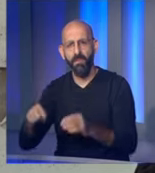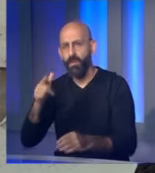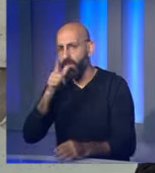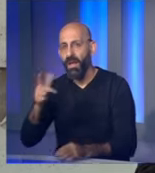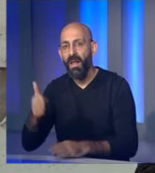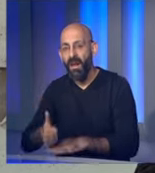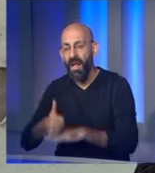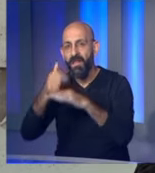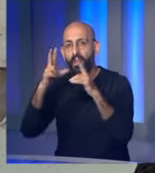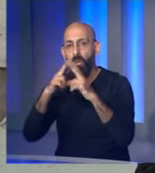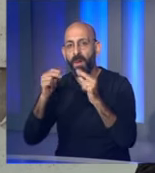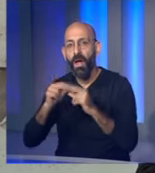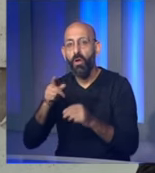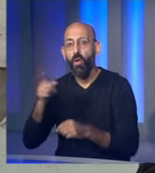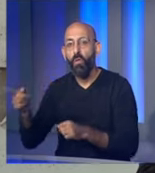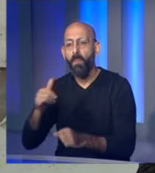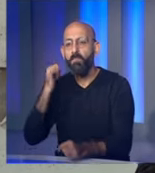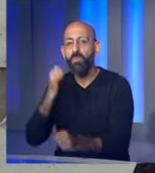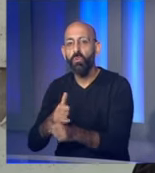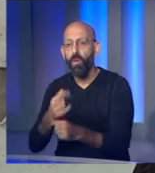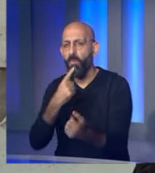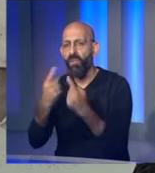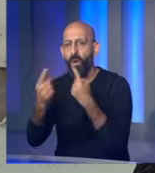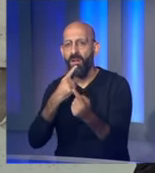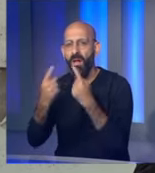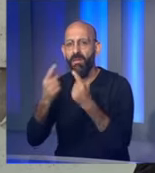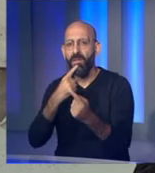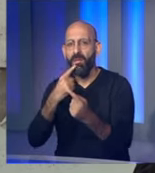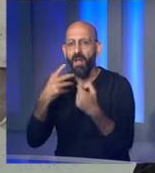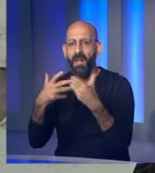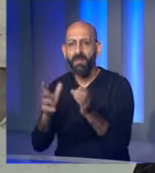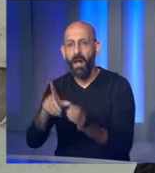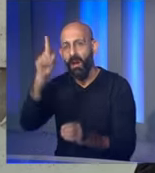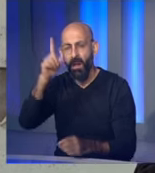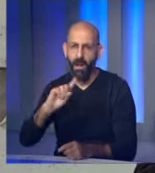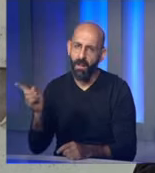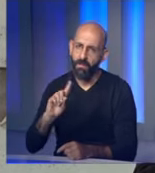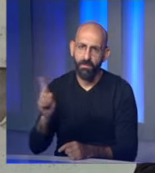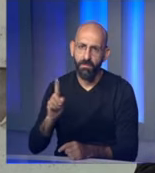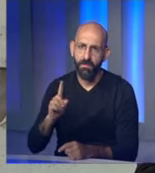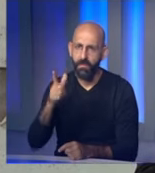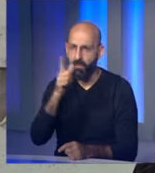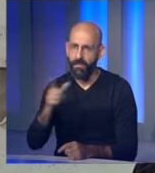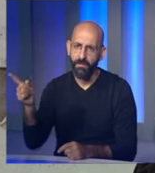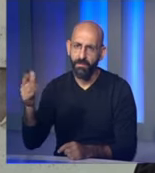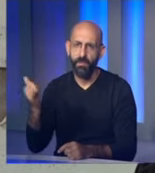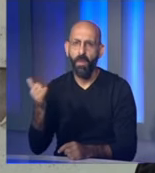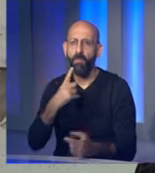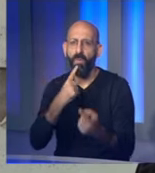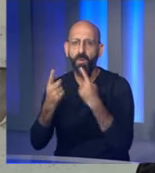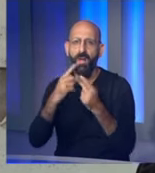اللبناني يجب على رئيس الجمهوريه هو القيام بمفاوضات خصوصا اذا مفاوضات